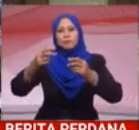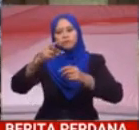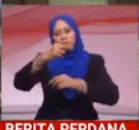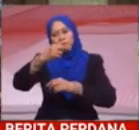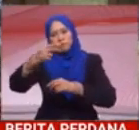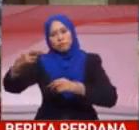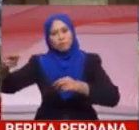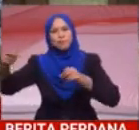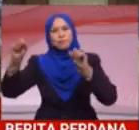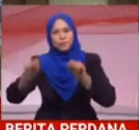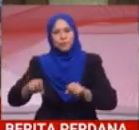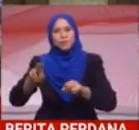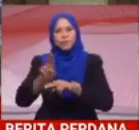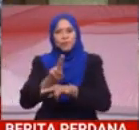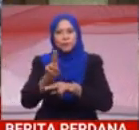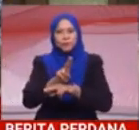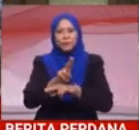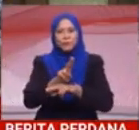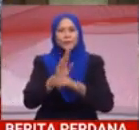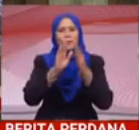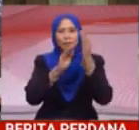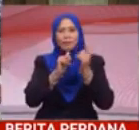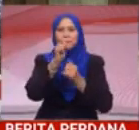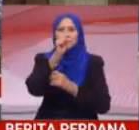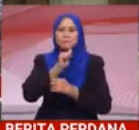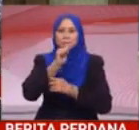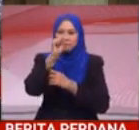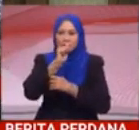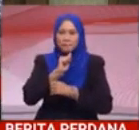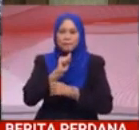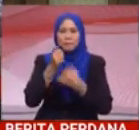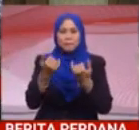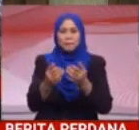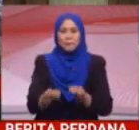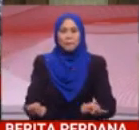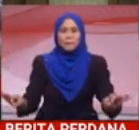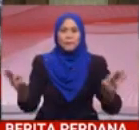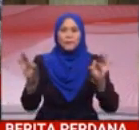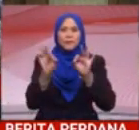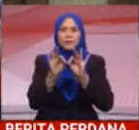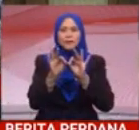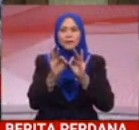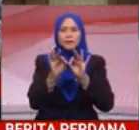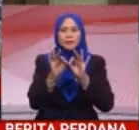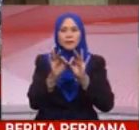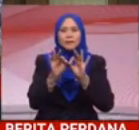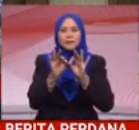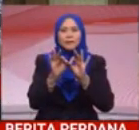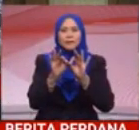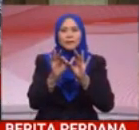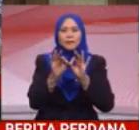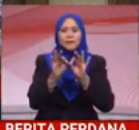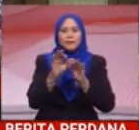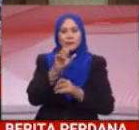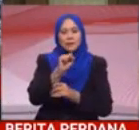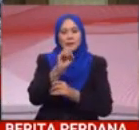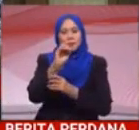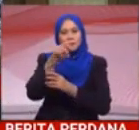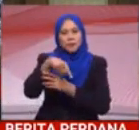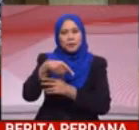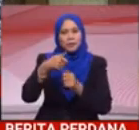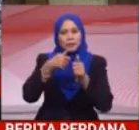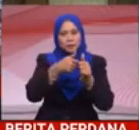renang itu boleh digunakan secara besar badan kita yang penting bagi saya kita enggak pastikan besok